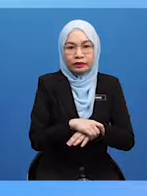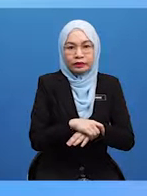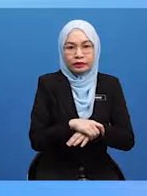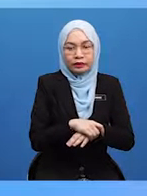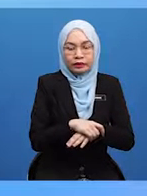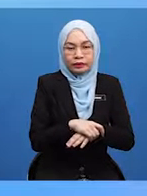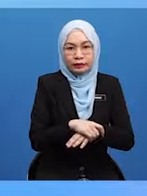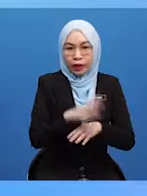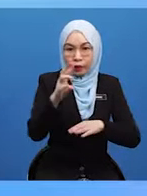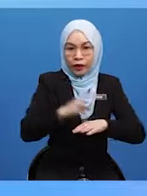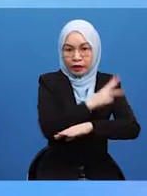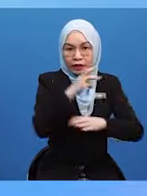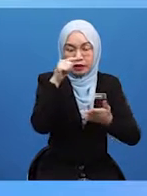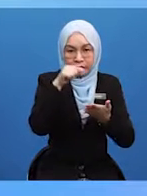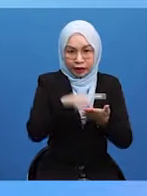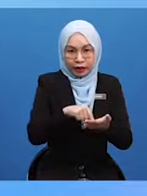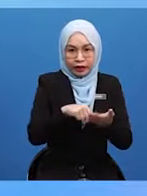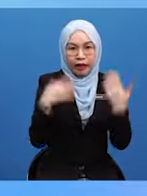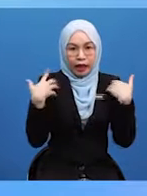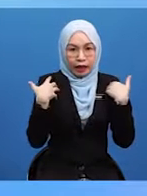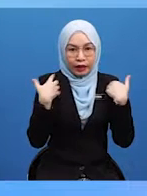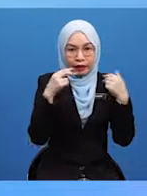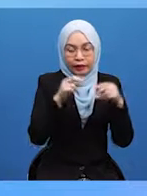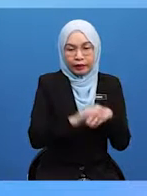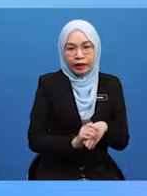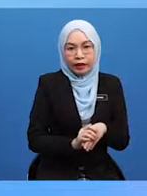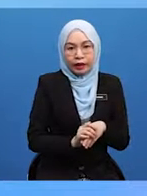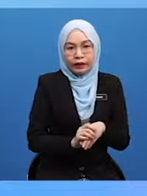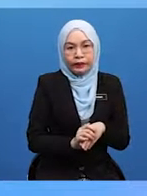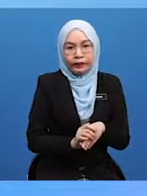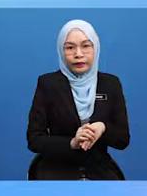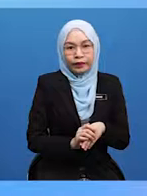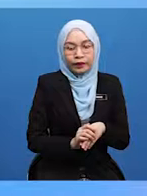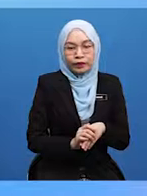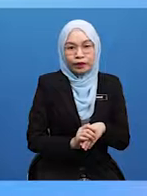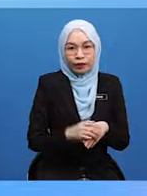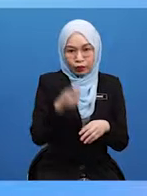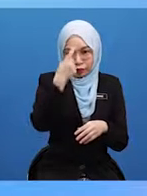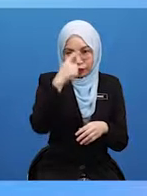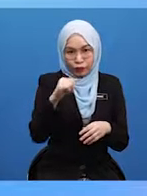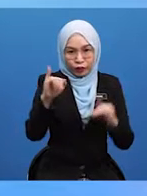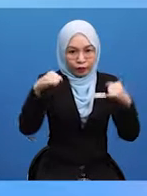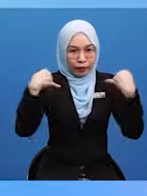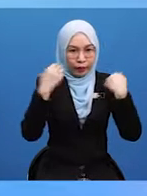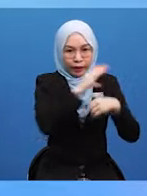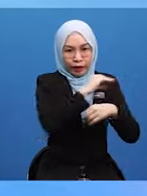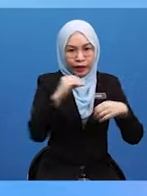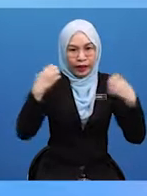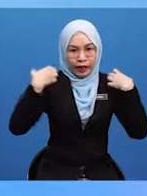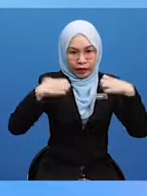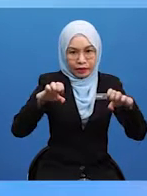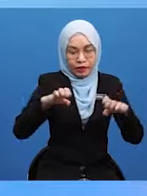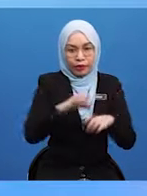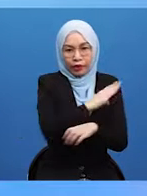bandar ini melibatkan urusan import dan ekspor barangan serta telah